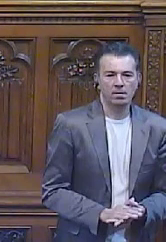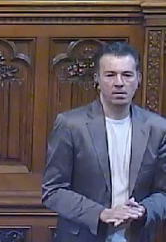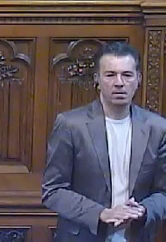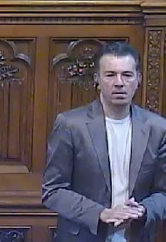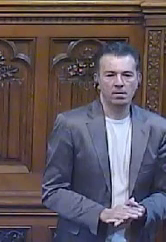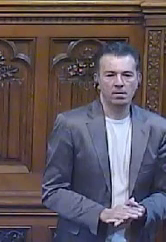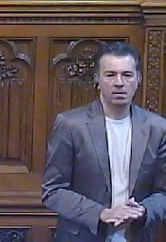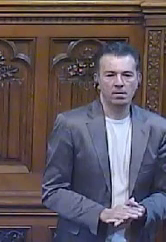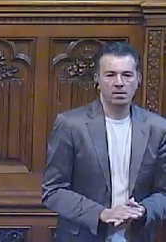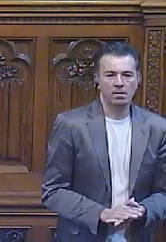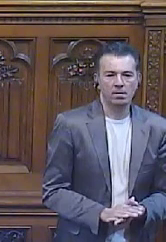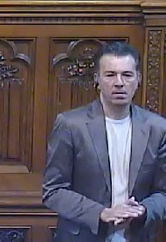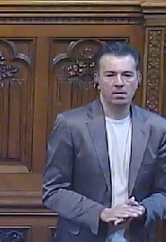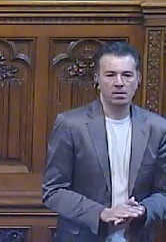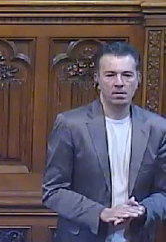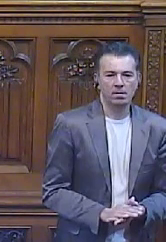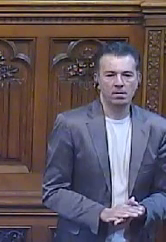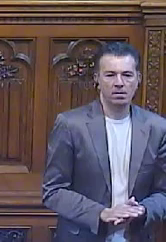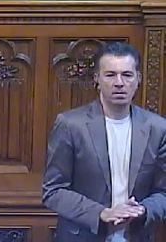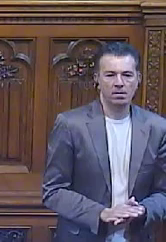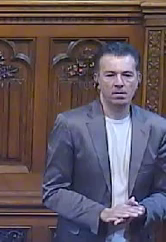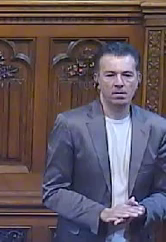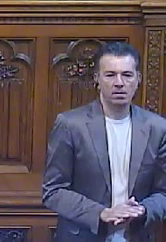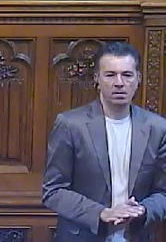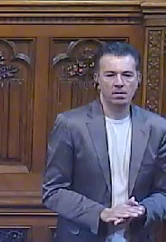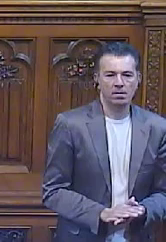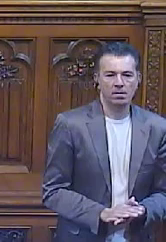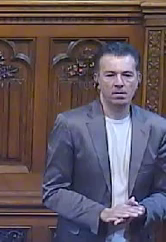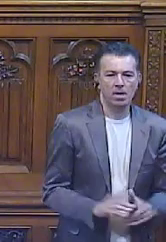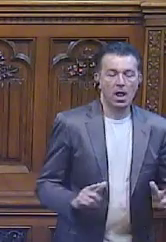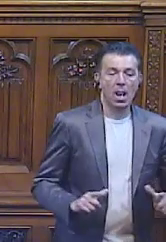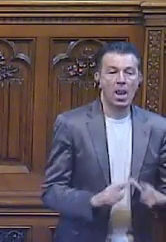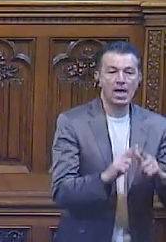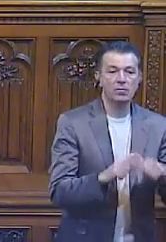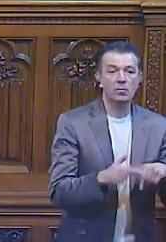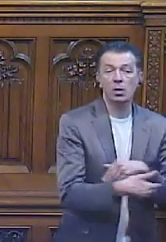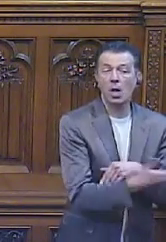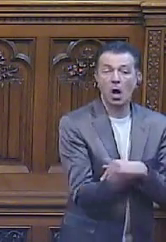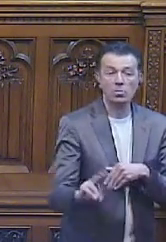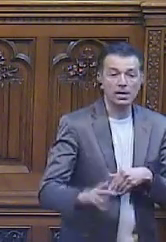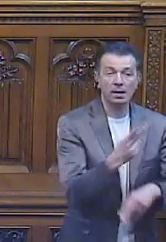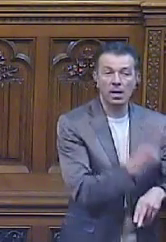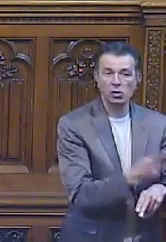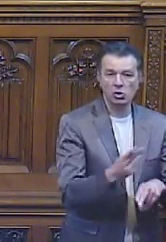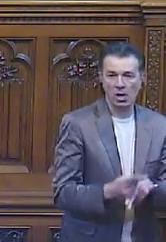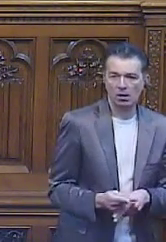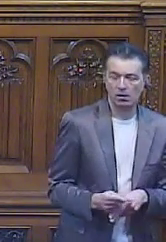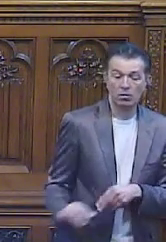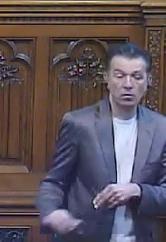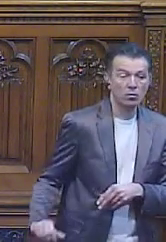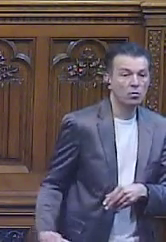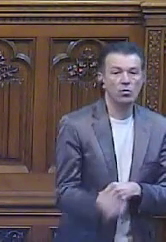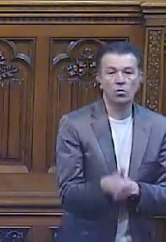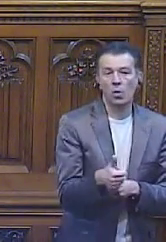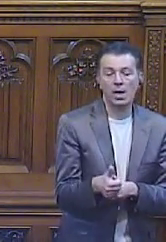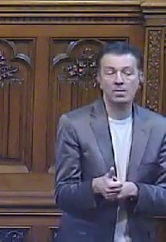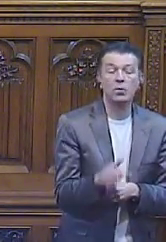Personen mit einem positiven Asylbescheid zuerkannt werden. Die Leistungen an Drittstaatenangehörige sind dabei in erster Linie